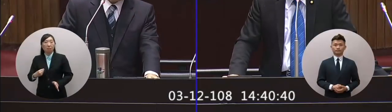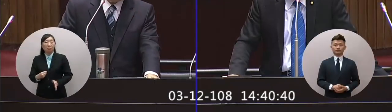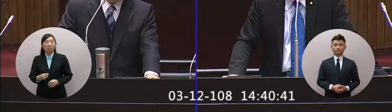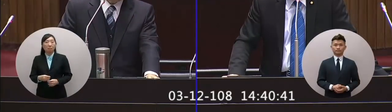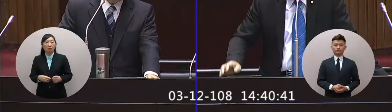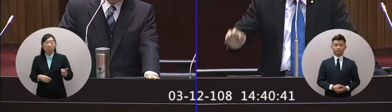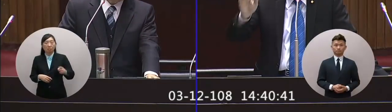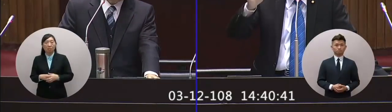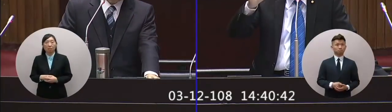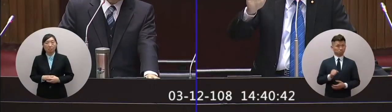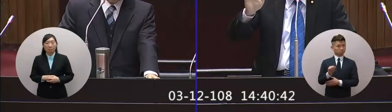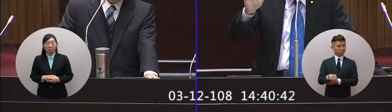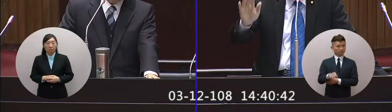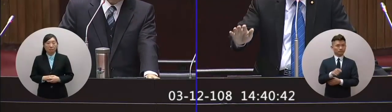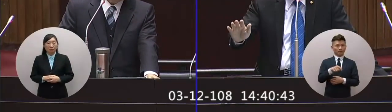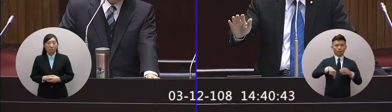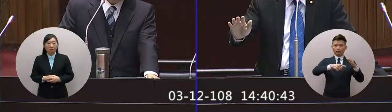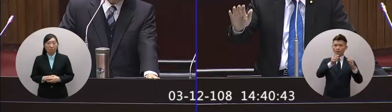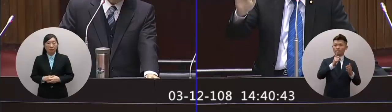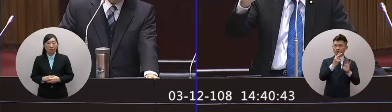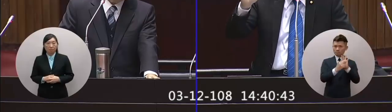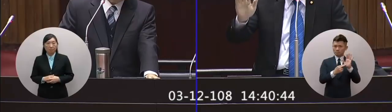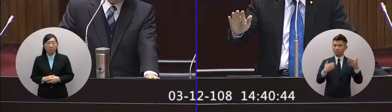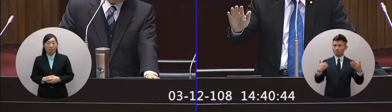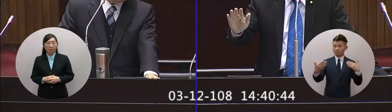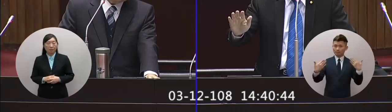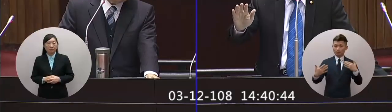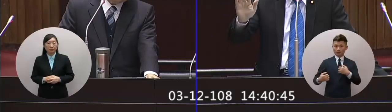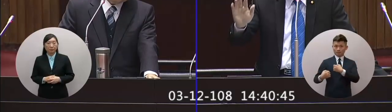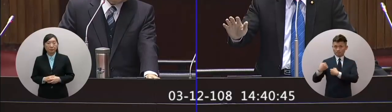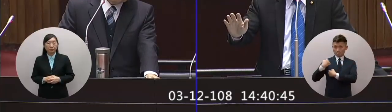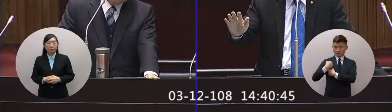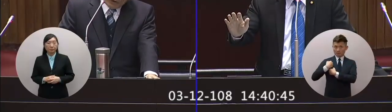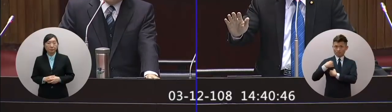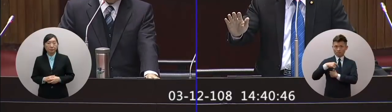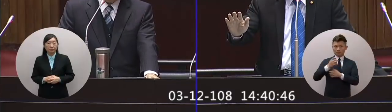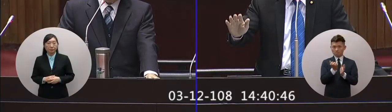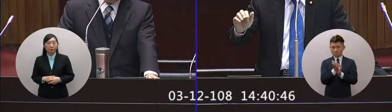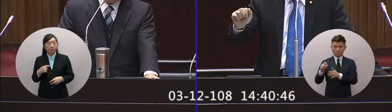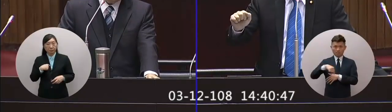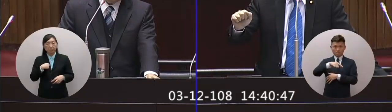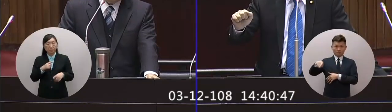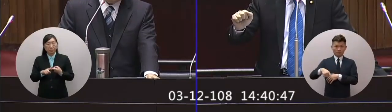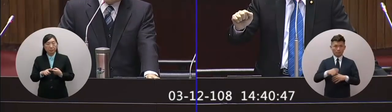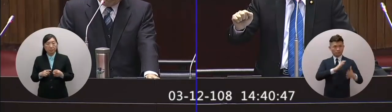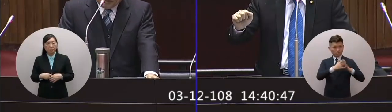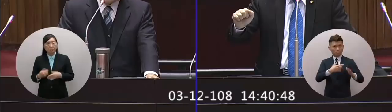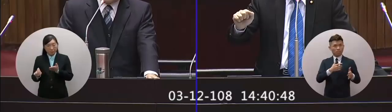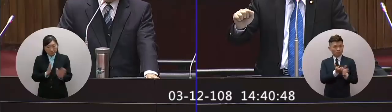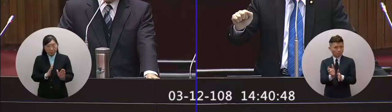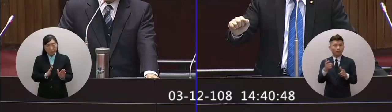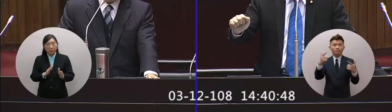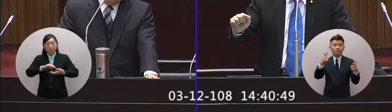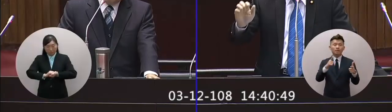撑不久了。 对，院长，你现在讲得很清楚，就是我们所有的精力都不是要求战， 对， 我们只是备战， 是